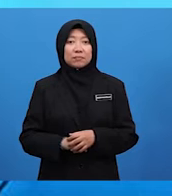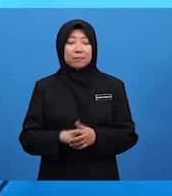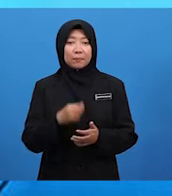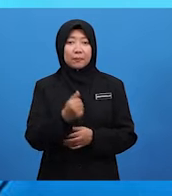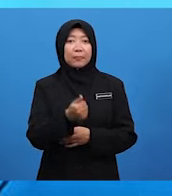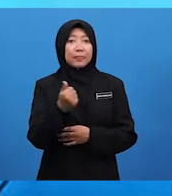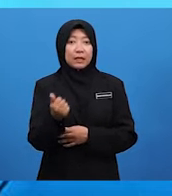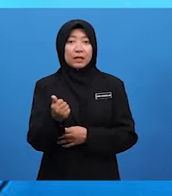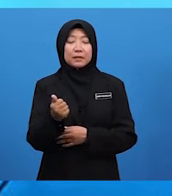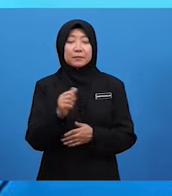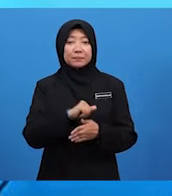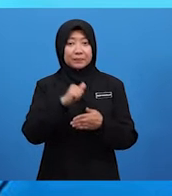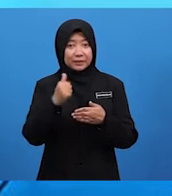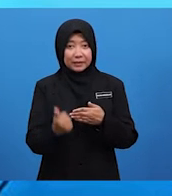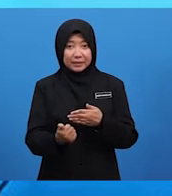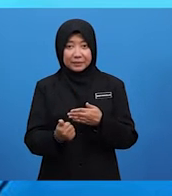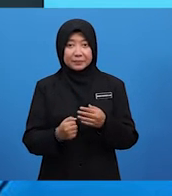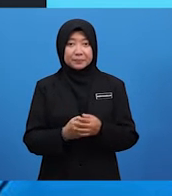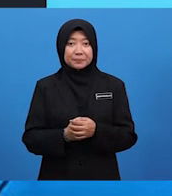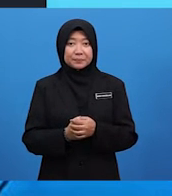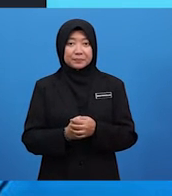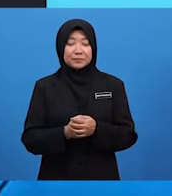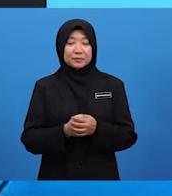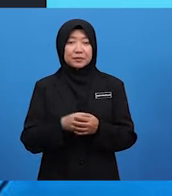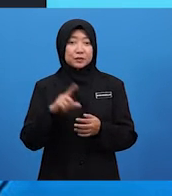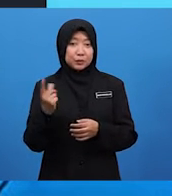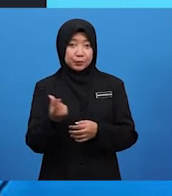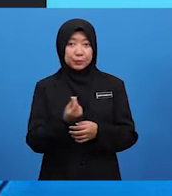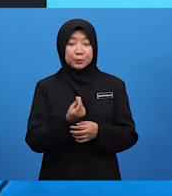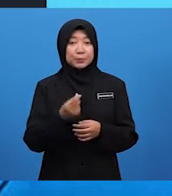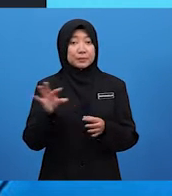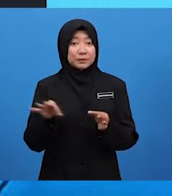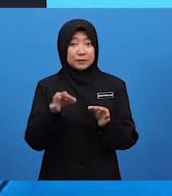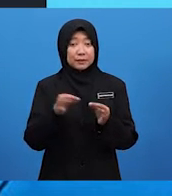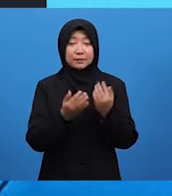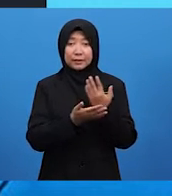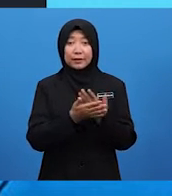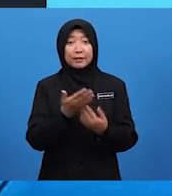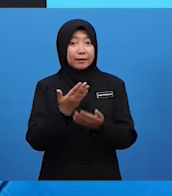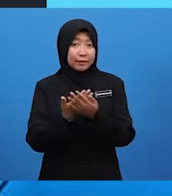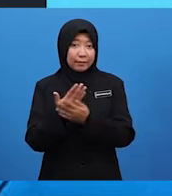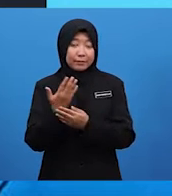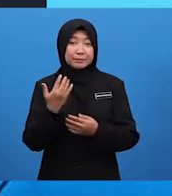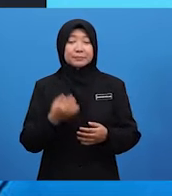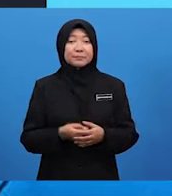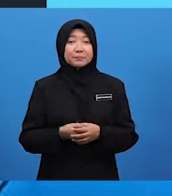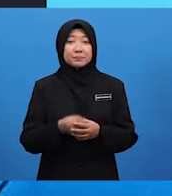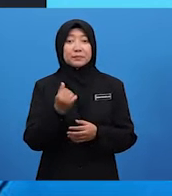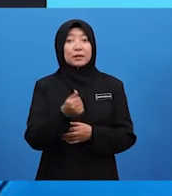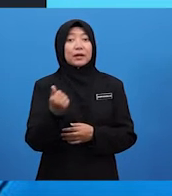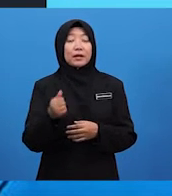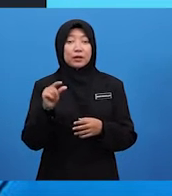Alatan yang terakhir adalah jarum jahit tangan. Jarum jahit tangan adalah alat